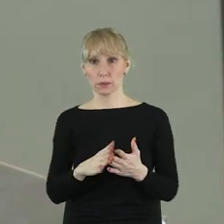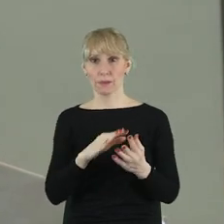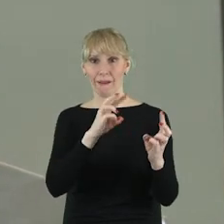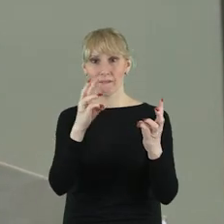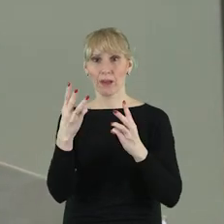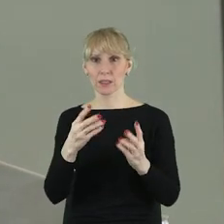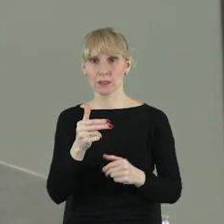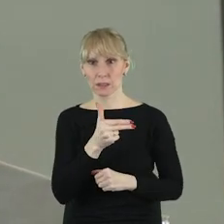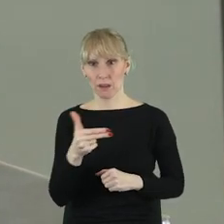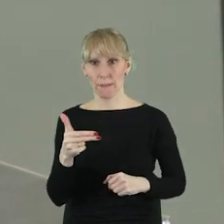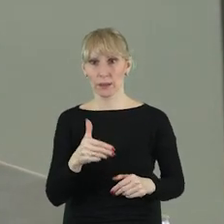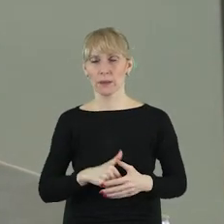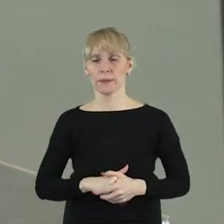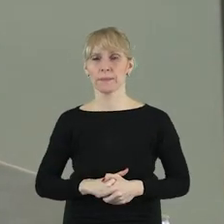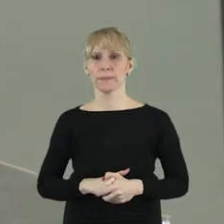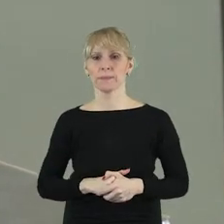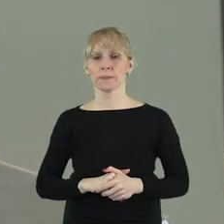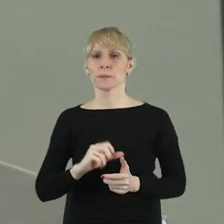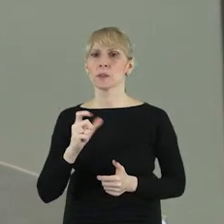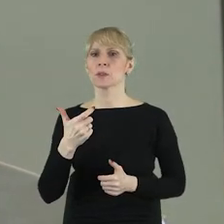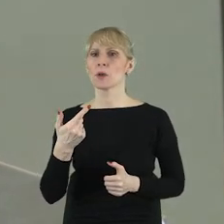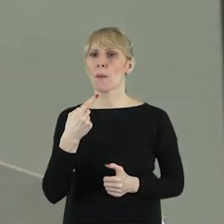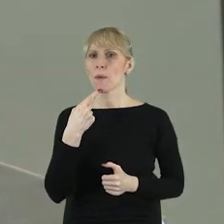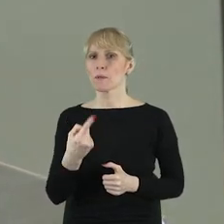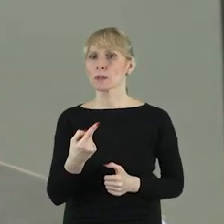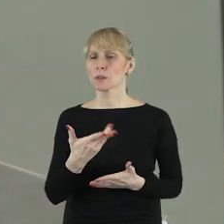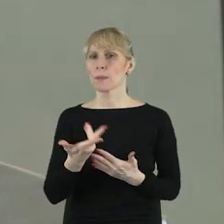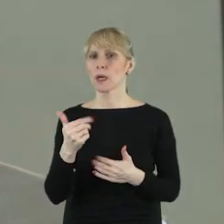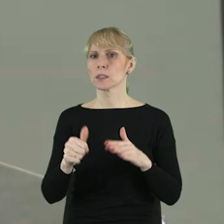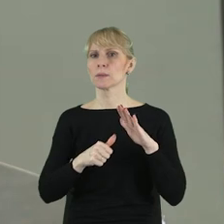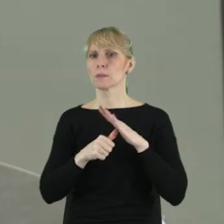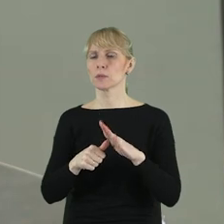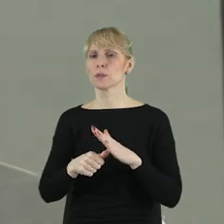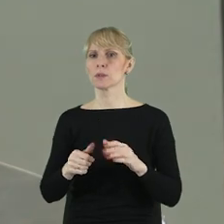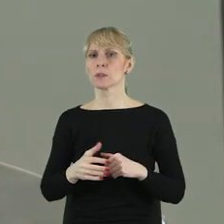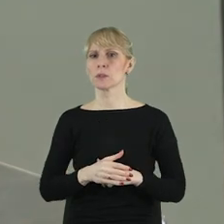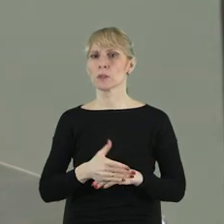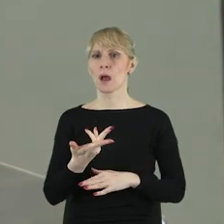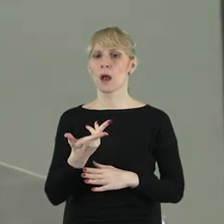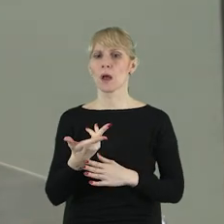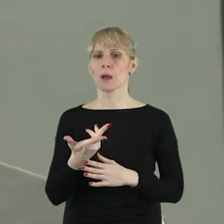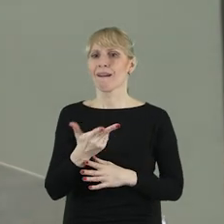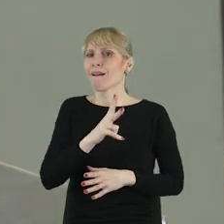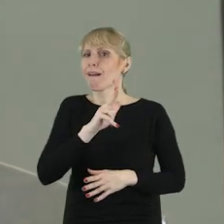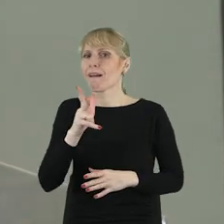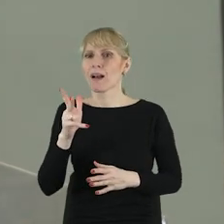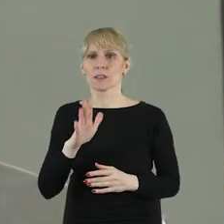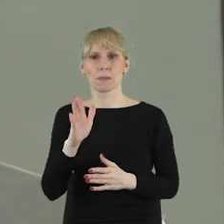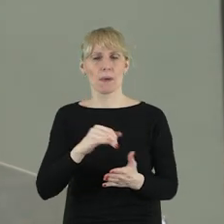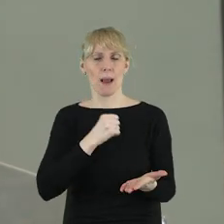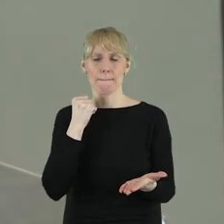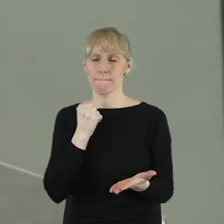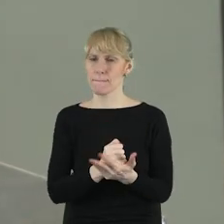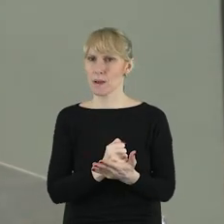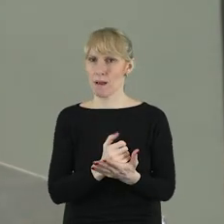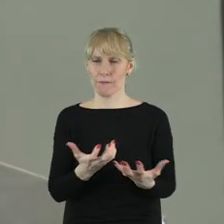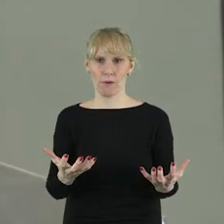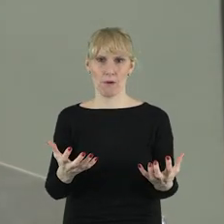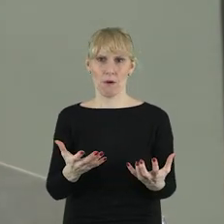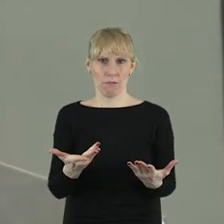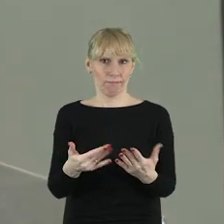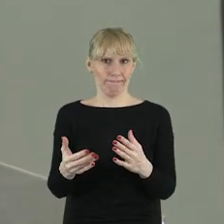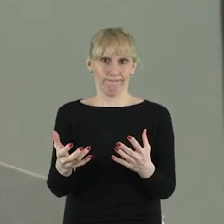bardzo ważnym tematem. To, co powiedziała pani przewodnicząca inicjatywy. Każdy ma prawo się zrzeszać